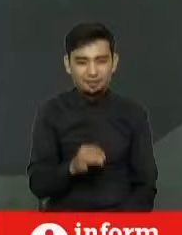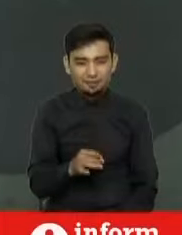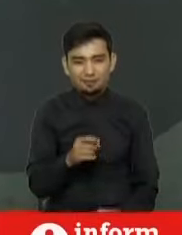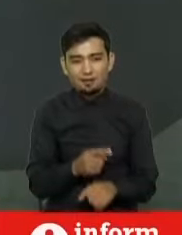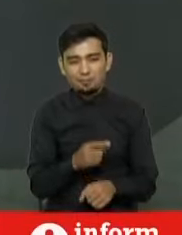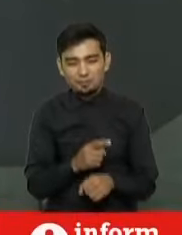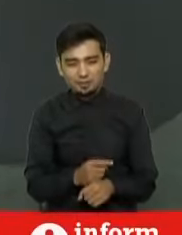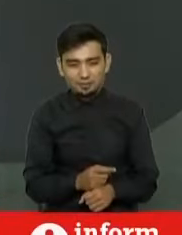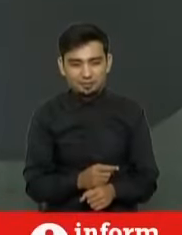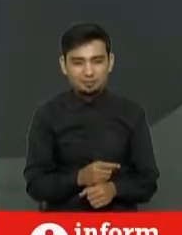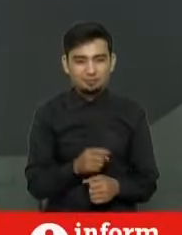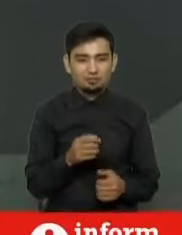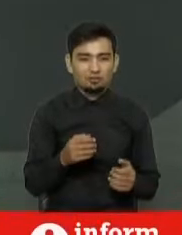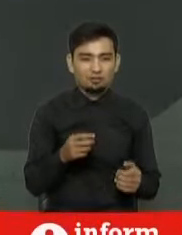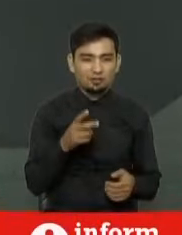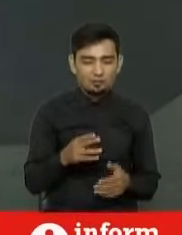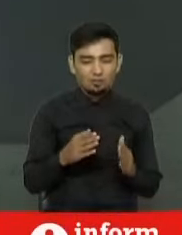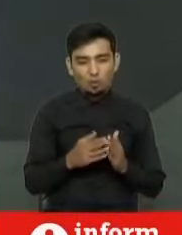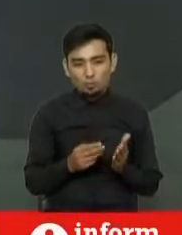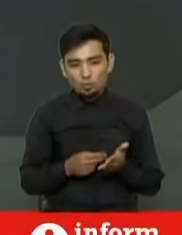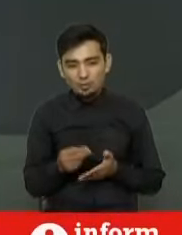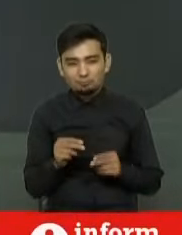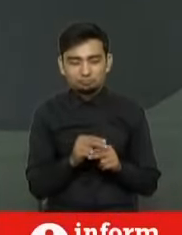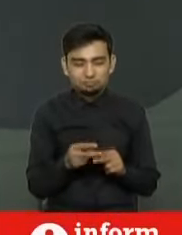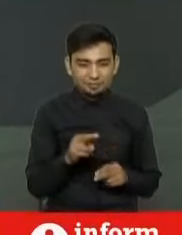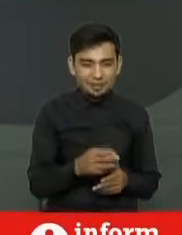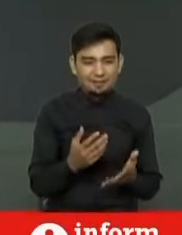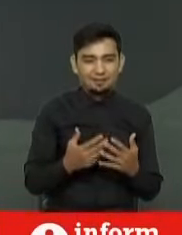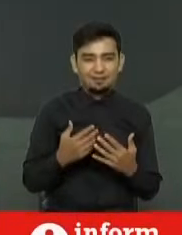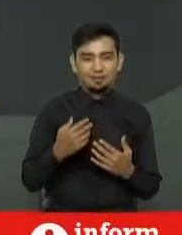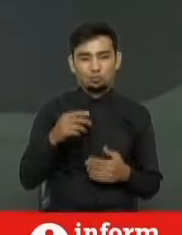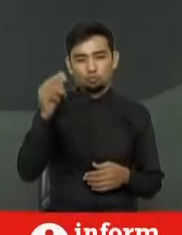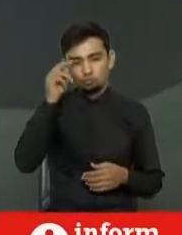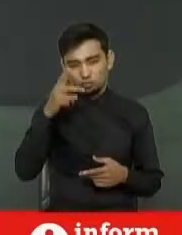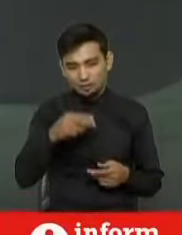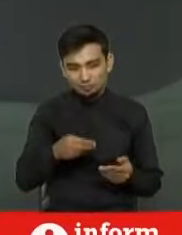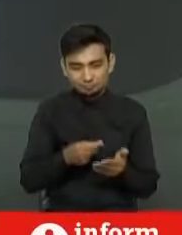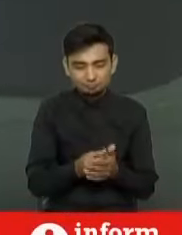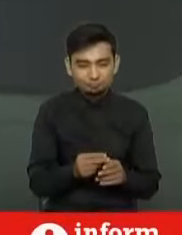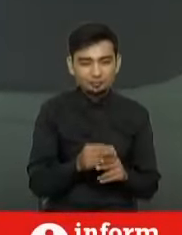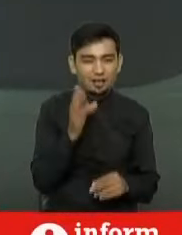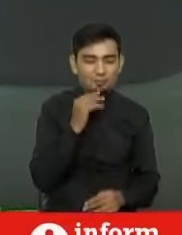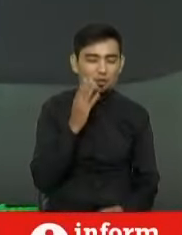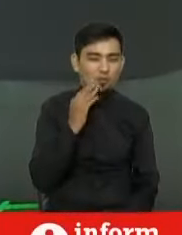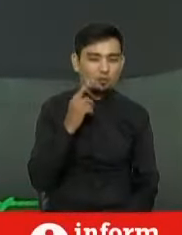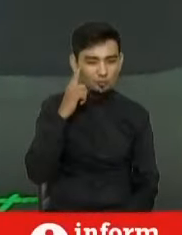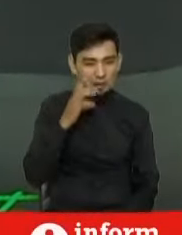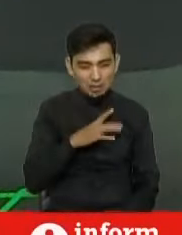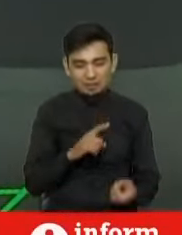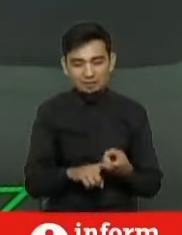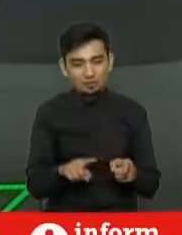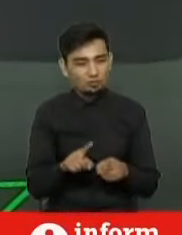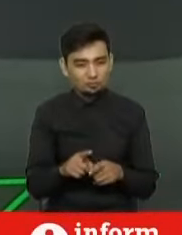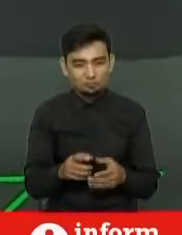шектеу тұрғын үй жағдайын жақсартуға, оқу ақысын төлеу сияқты жеңілдіктерге де қатысты. Өйткені қаржыгерлер